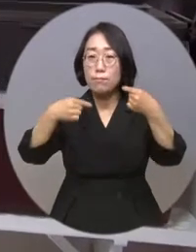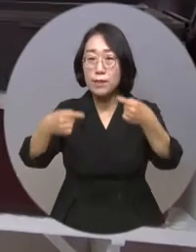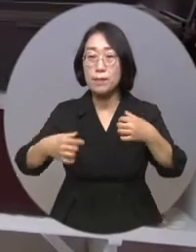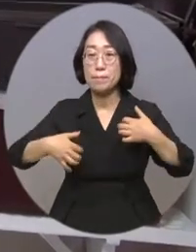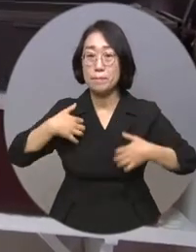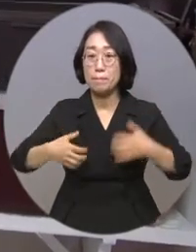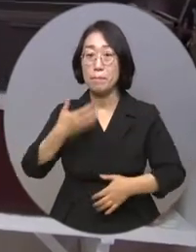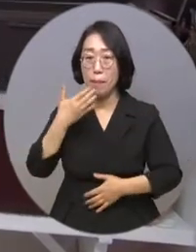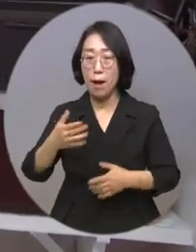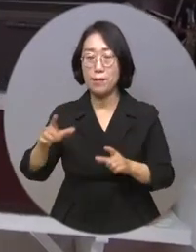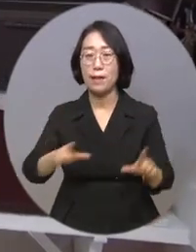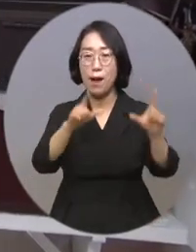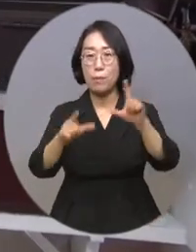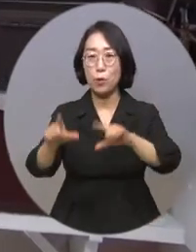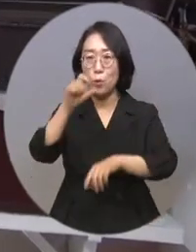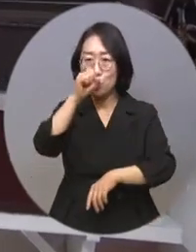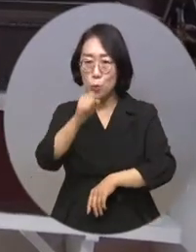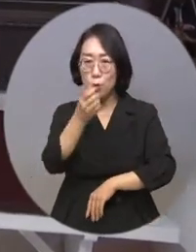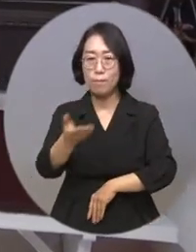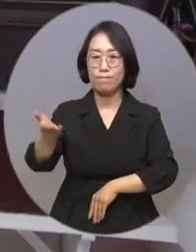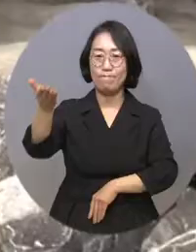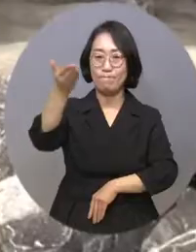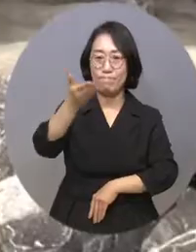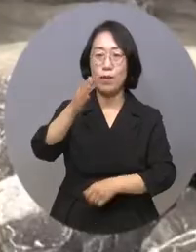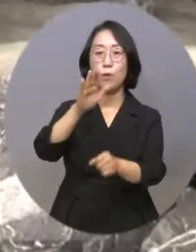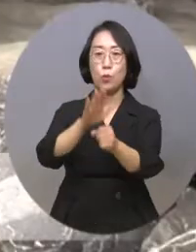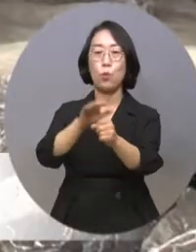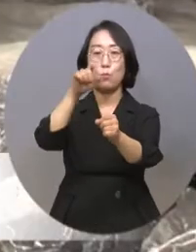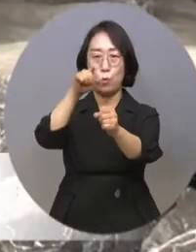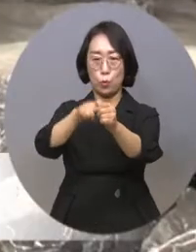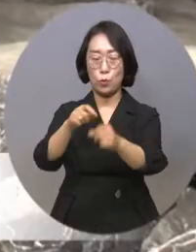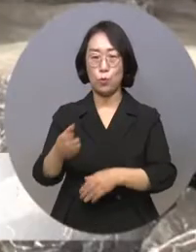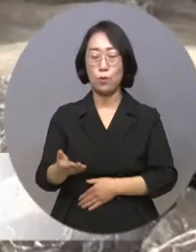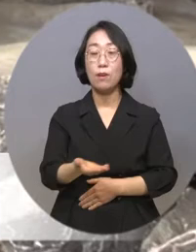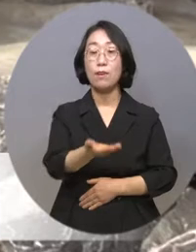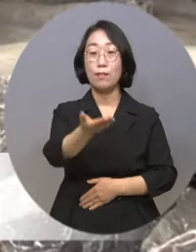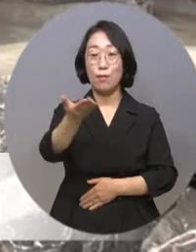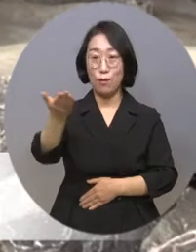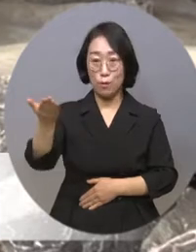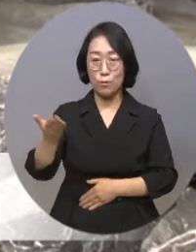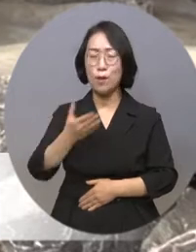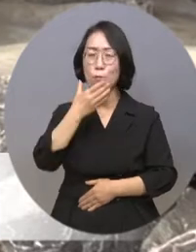삶의 질 향상 도모의 목적이 있습니다. 여러분이 그동안